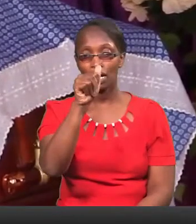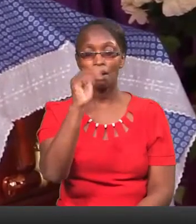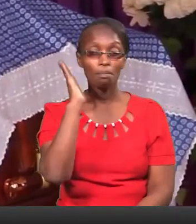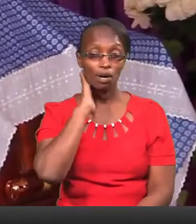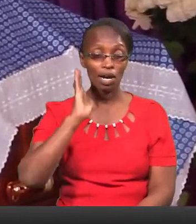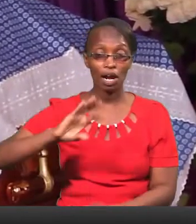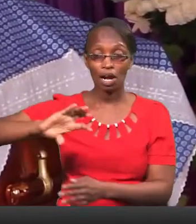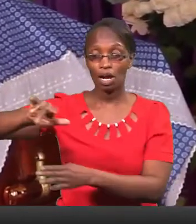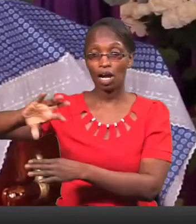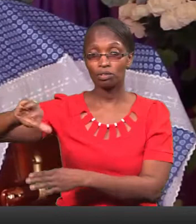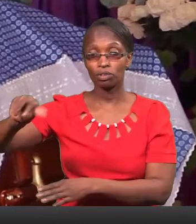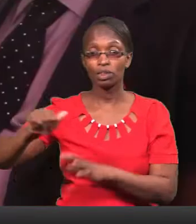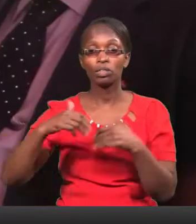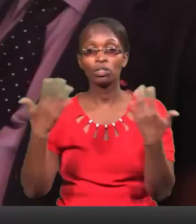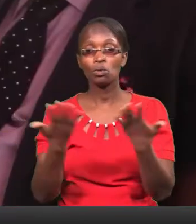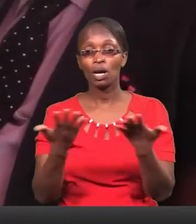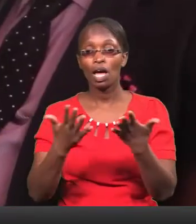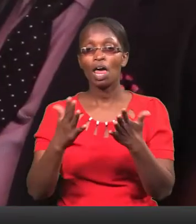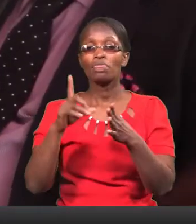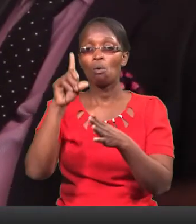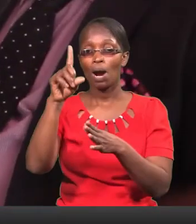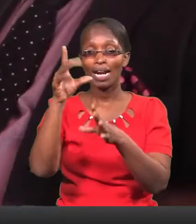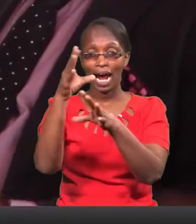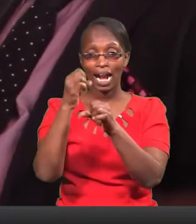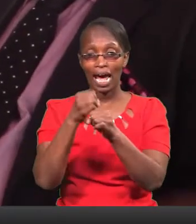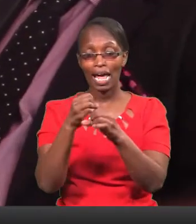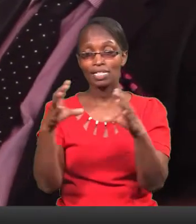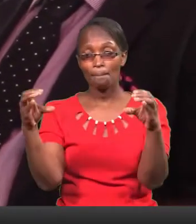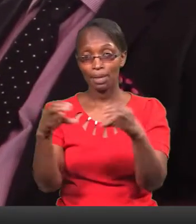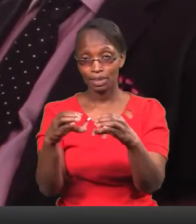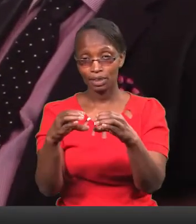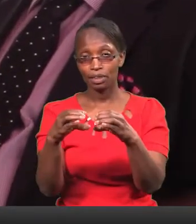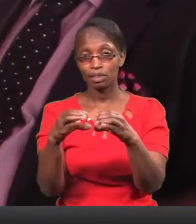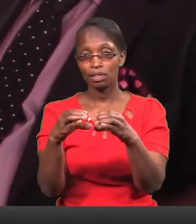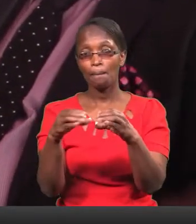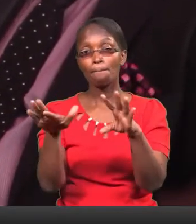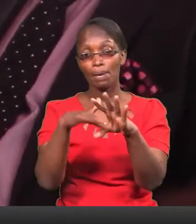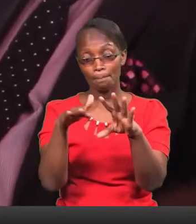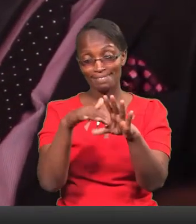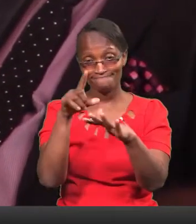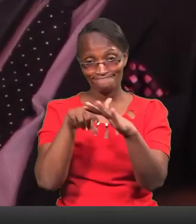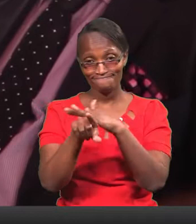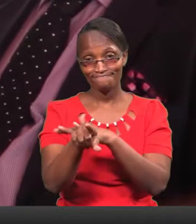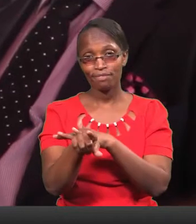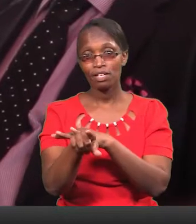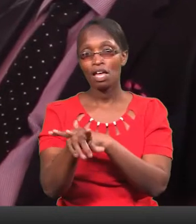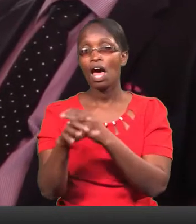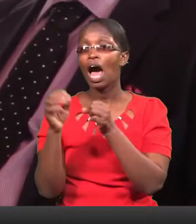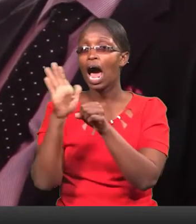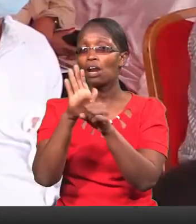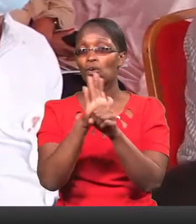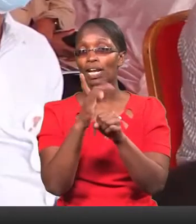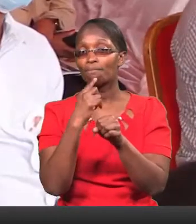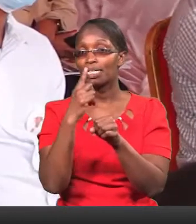Eneo la Kandara kwenye shughuli ya mazishi, viongozi wa One Kenya Alliance, Kalonzo Musyoka, Moses Wetangula na Musalia Mudavadi